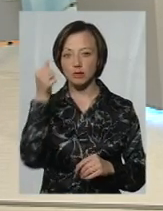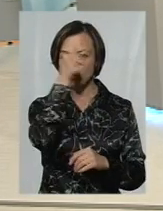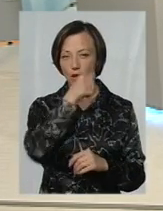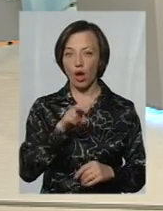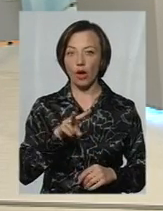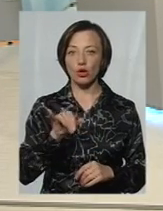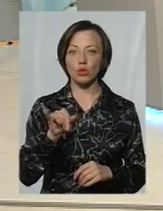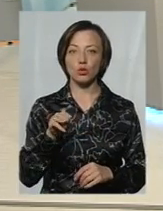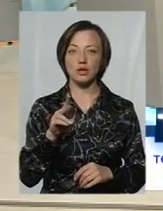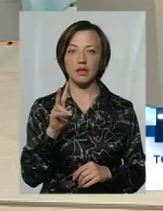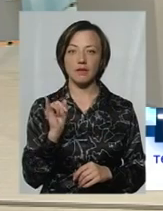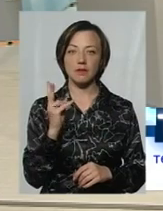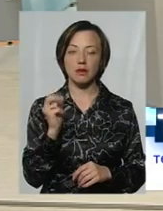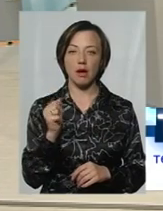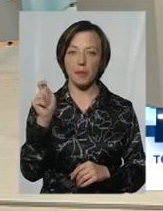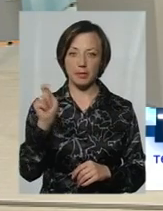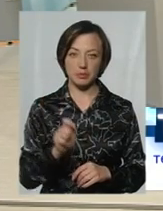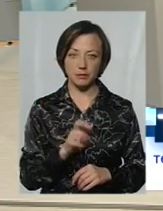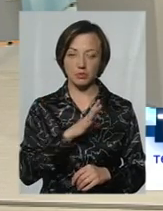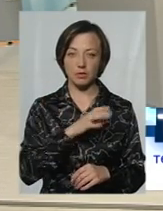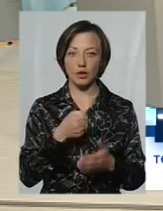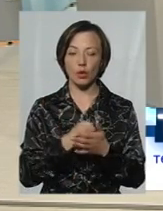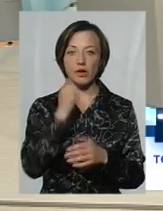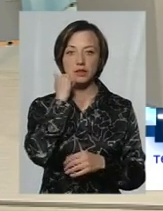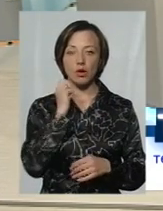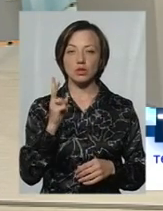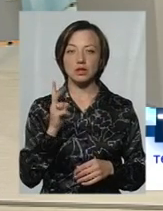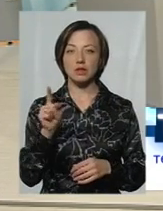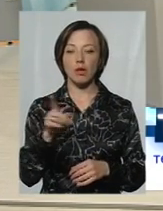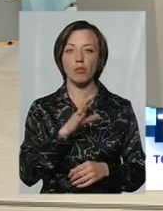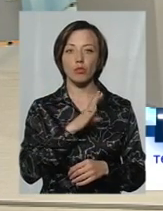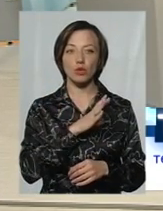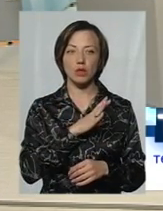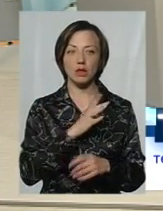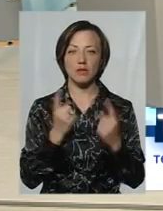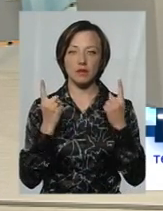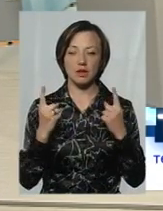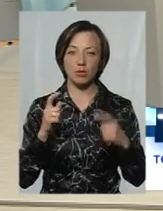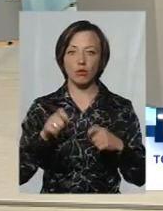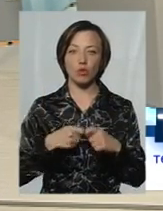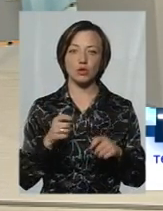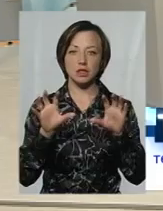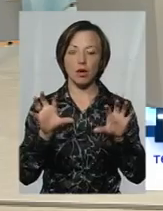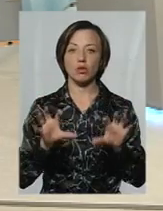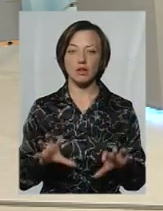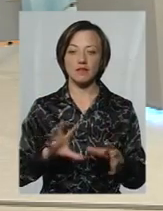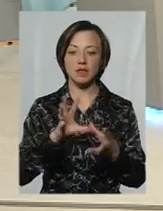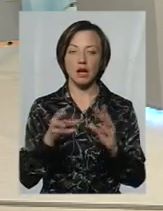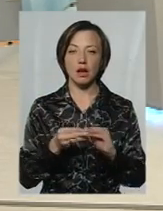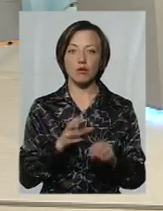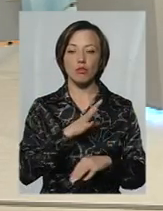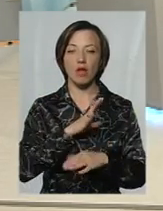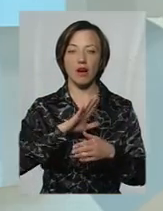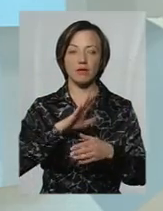Валерія Лутківська приїздила до Старокостянтинова. Там були разючі порушення законодавства, зокрема, там взагалі була